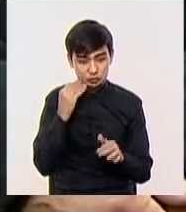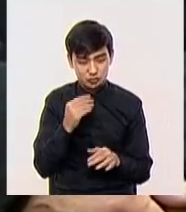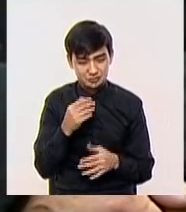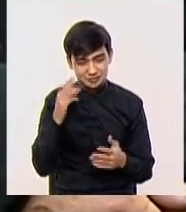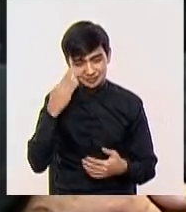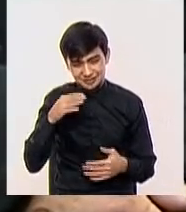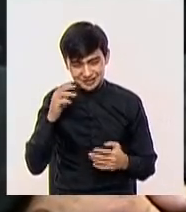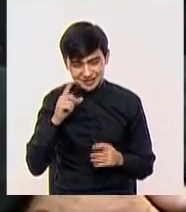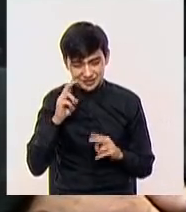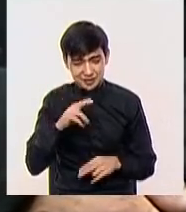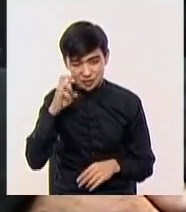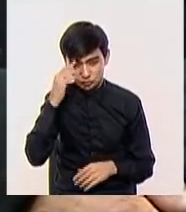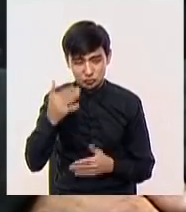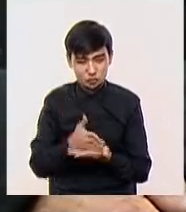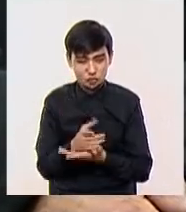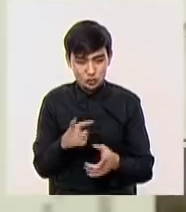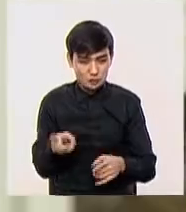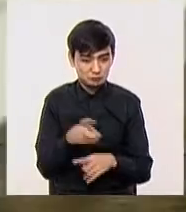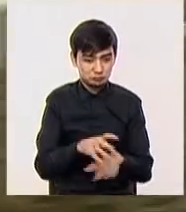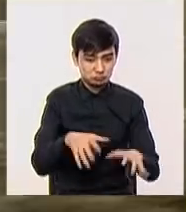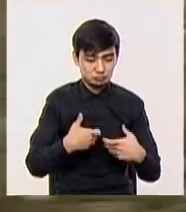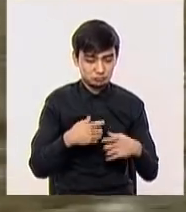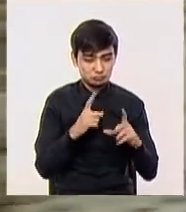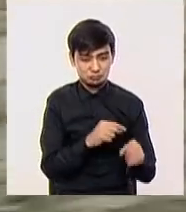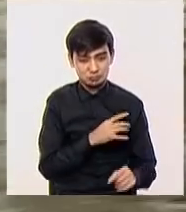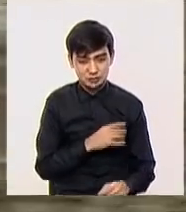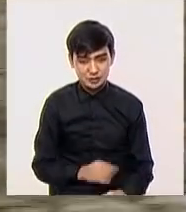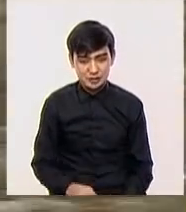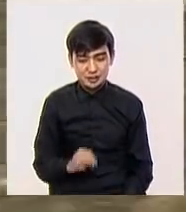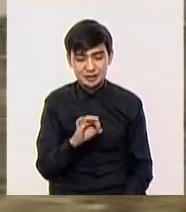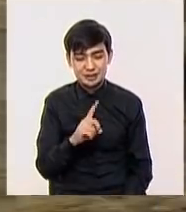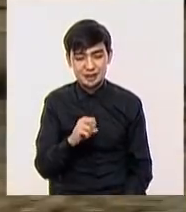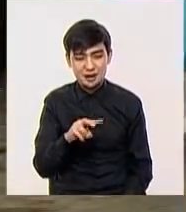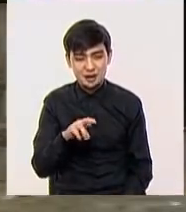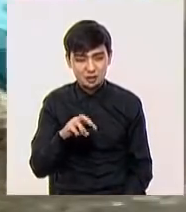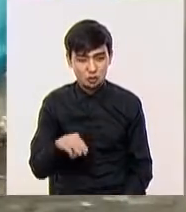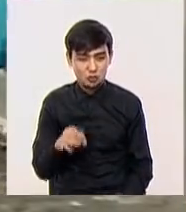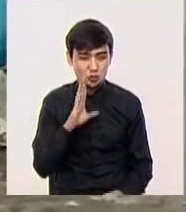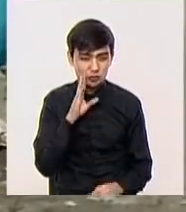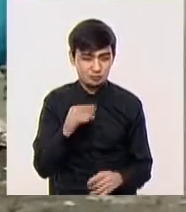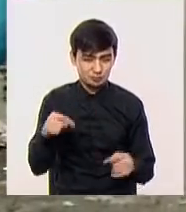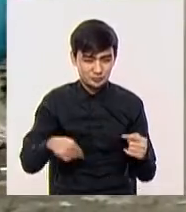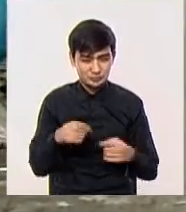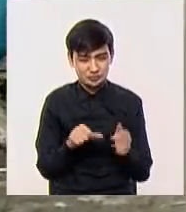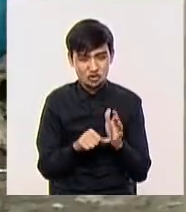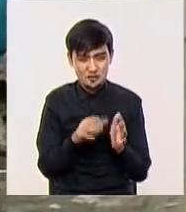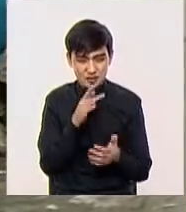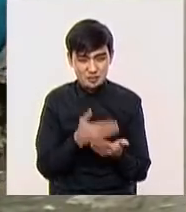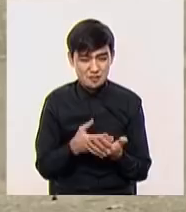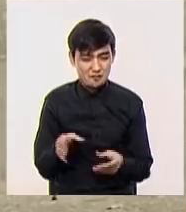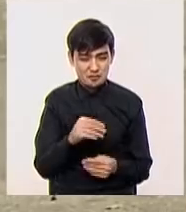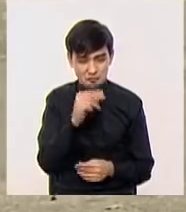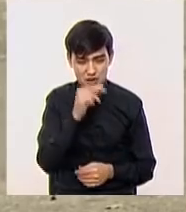ма білмейміз. Мемлекеттік қызметкерлер алып кеткен. Изолятор алдын таңғы сағат 6-дан қорғандар оқ дегеннің бәрін ланкестеп айыптау